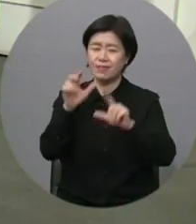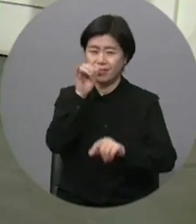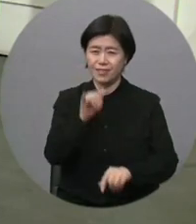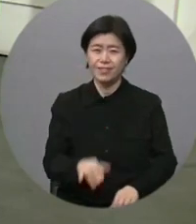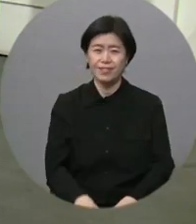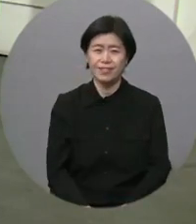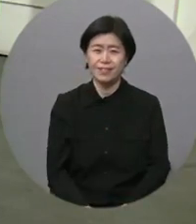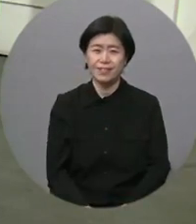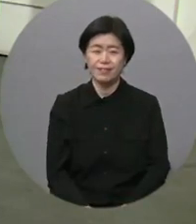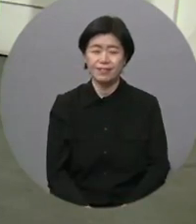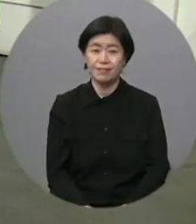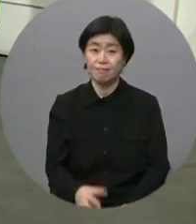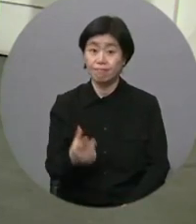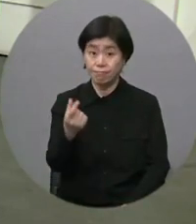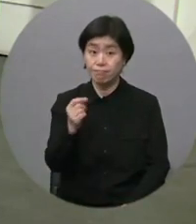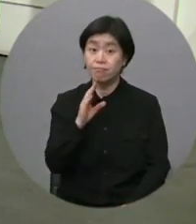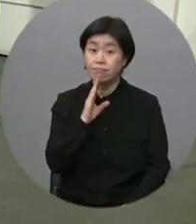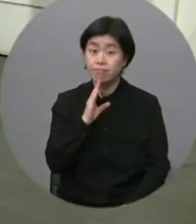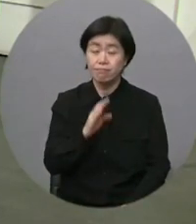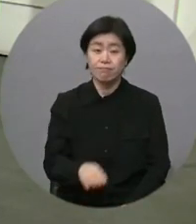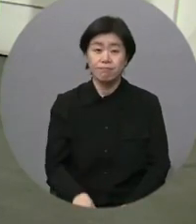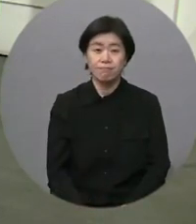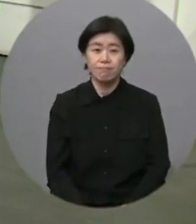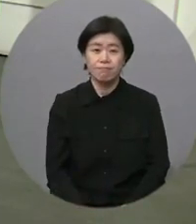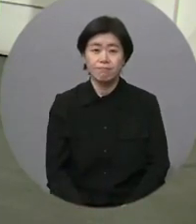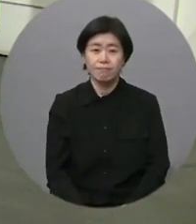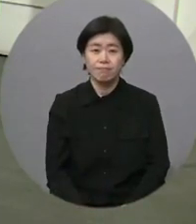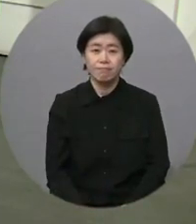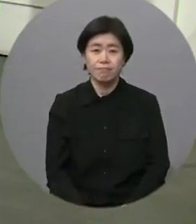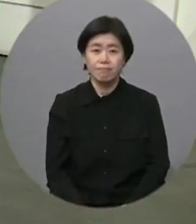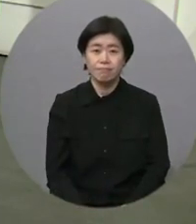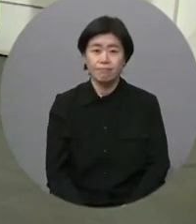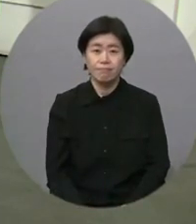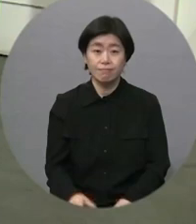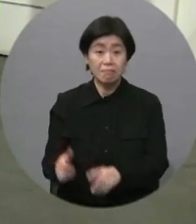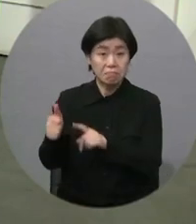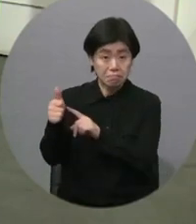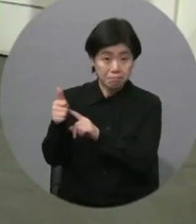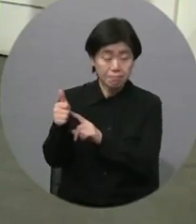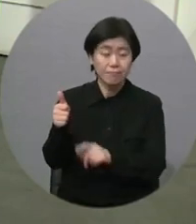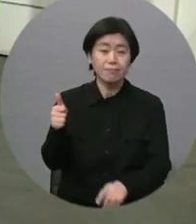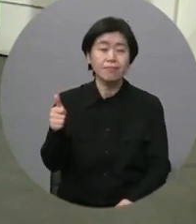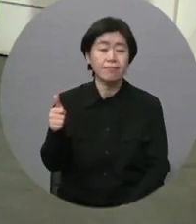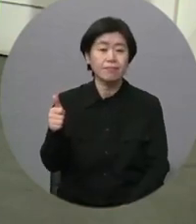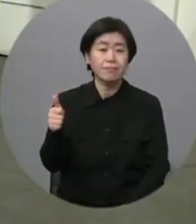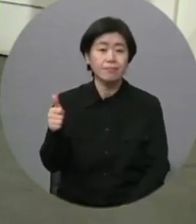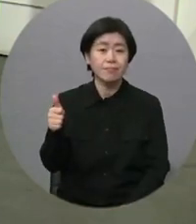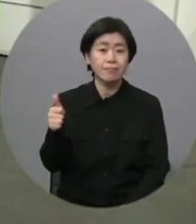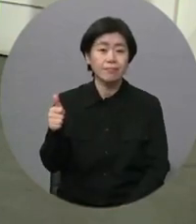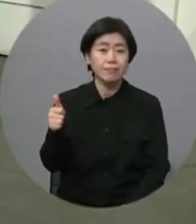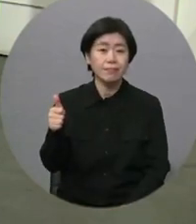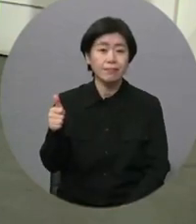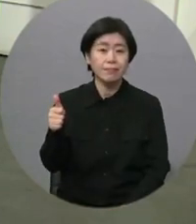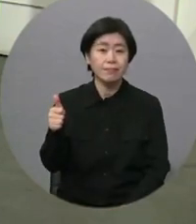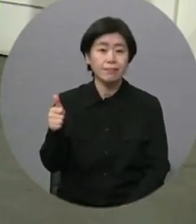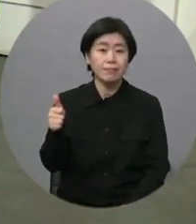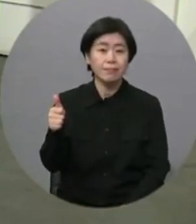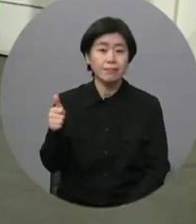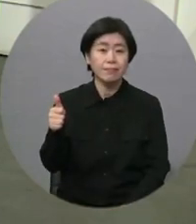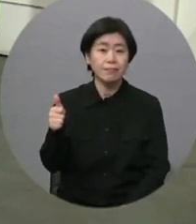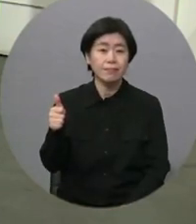네, 우리 네. 아니 정말 네. 어, 이분 같은 경우에는